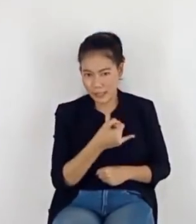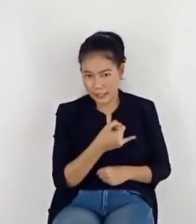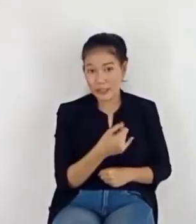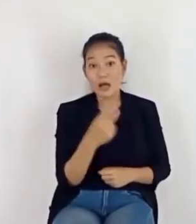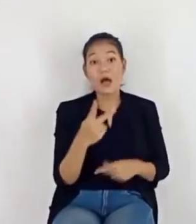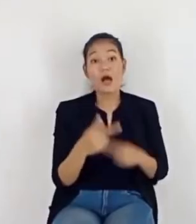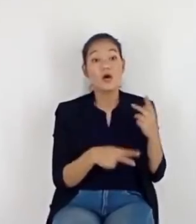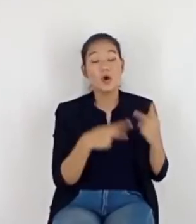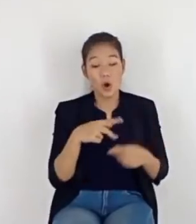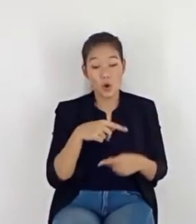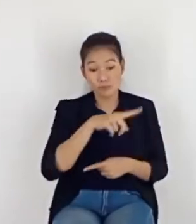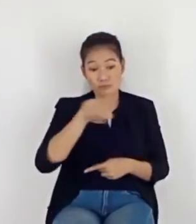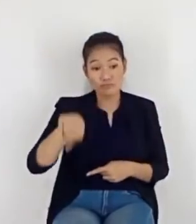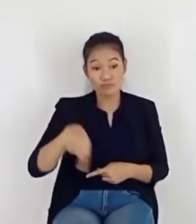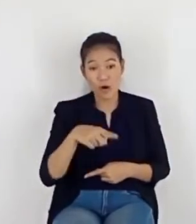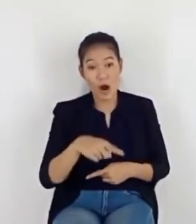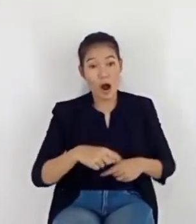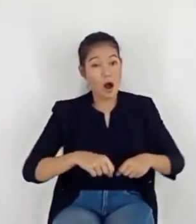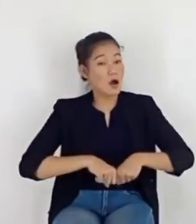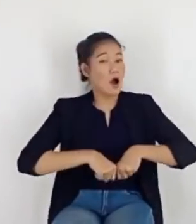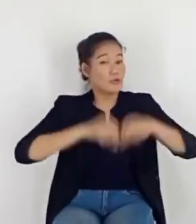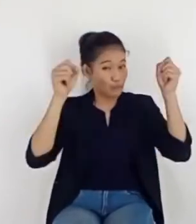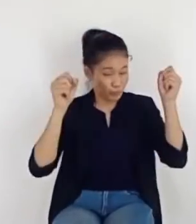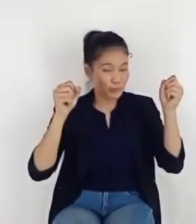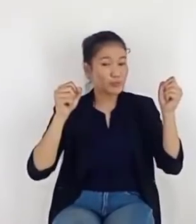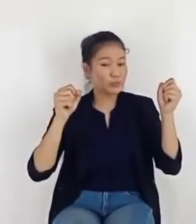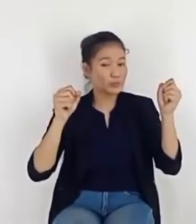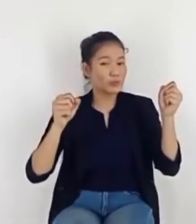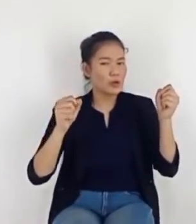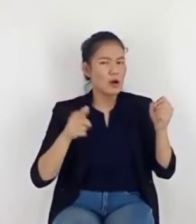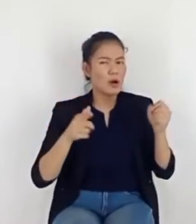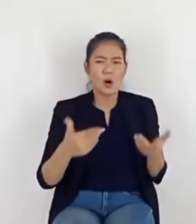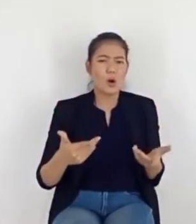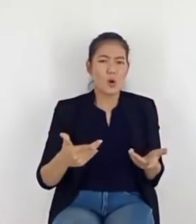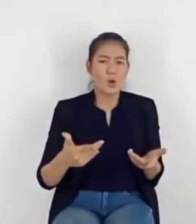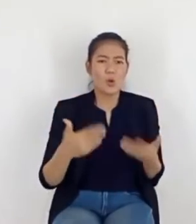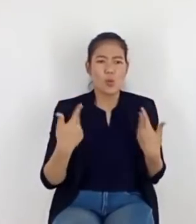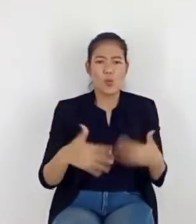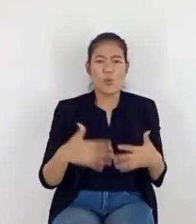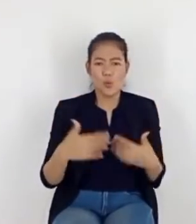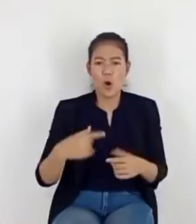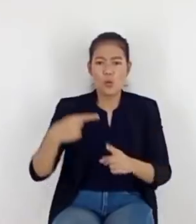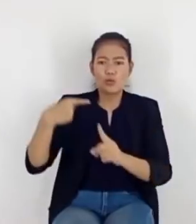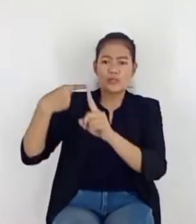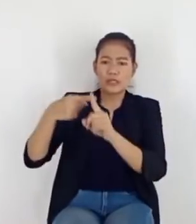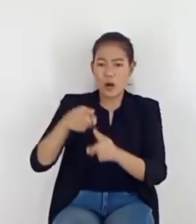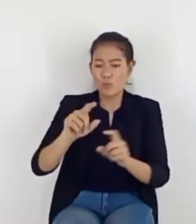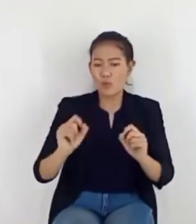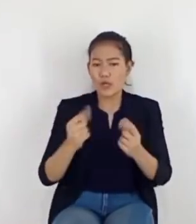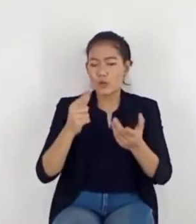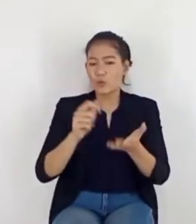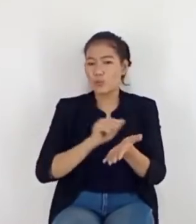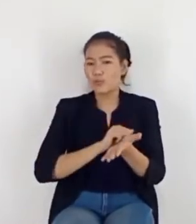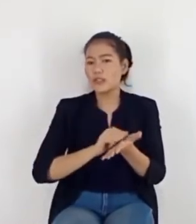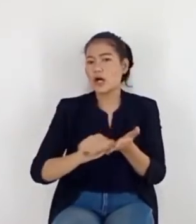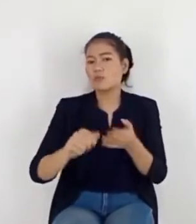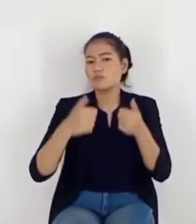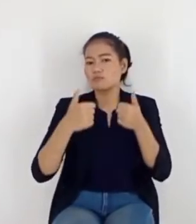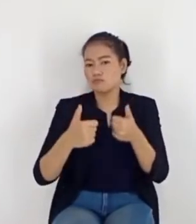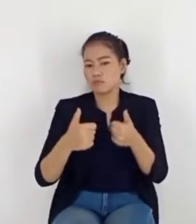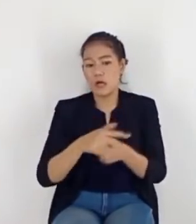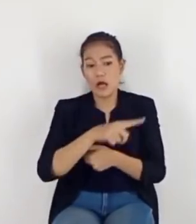jika segala sesuatu ini akan hancur secara demikian, betapa suci dan salehnya kamu harus hidup, yaitu kamu